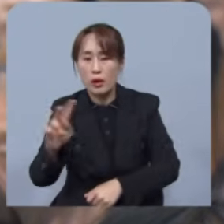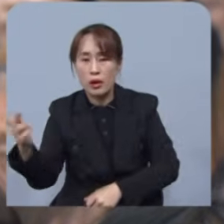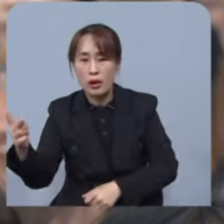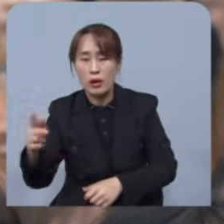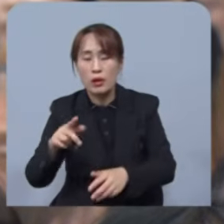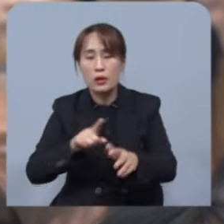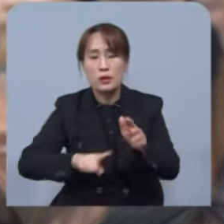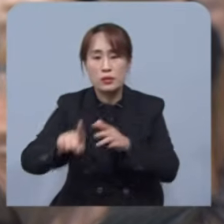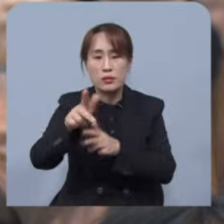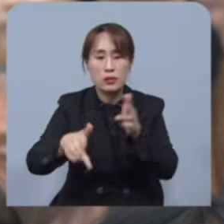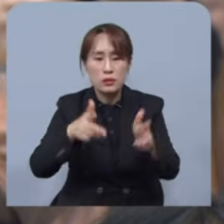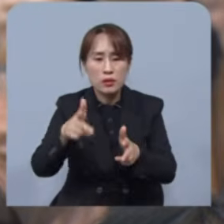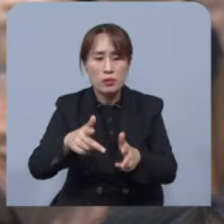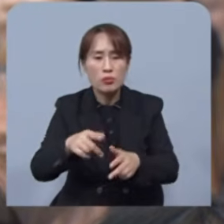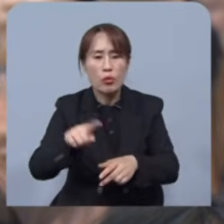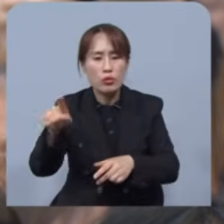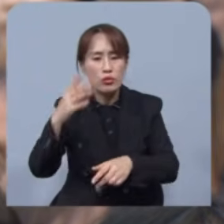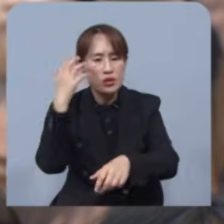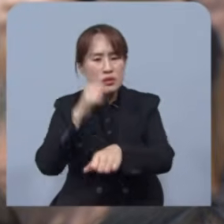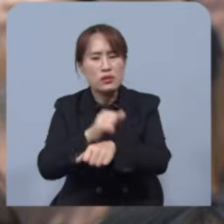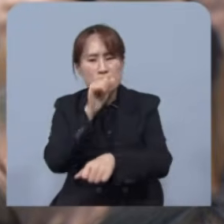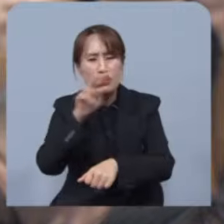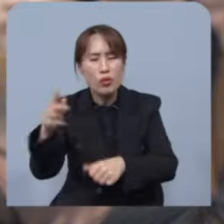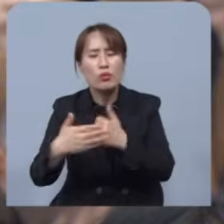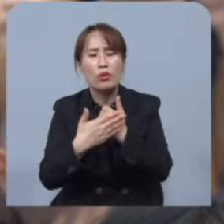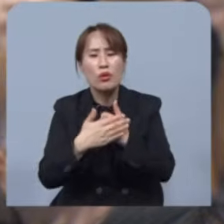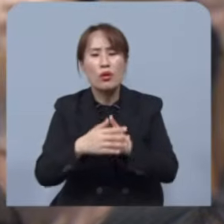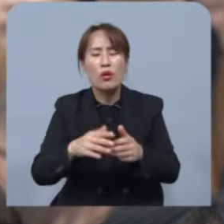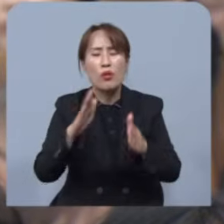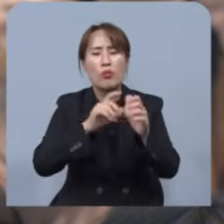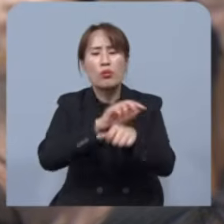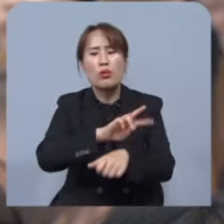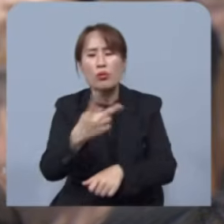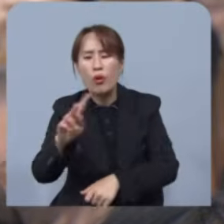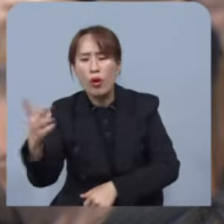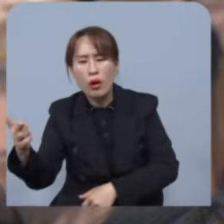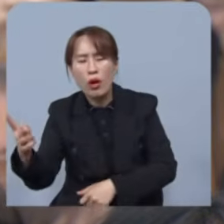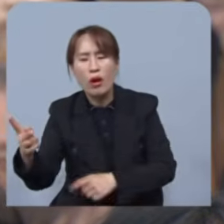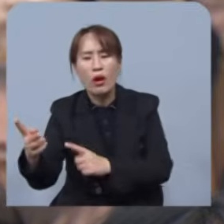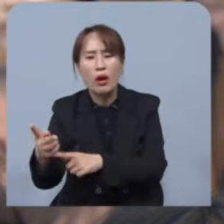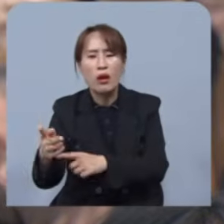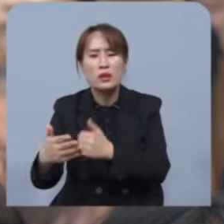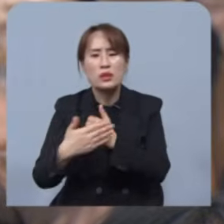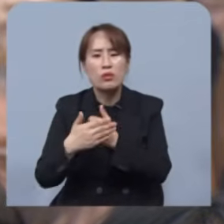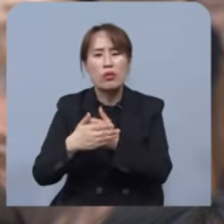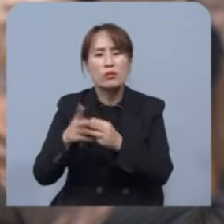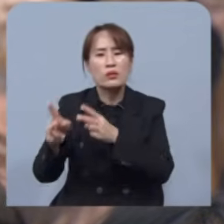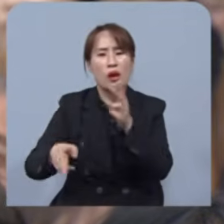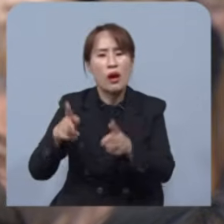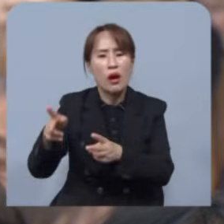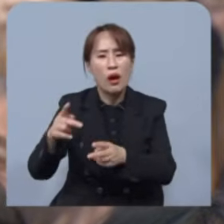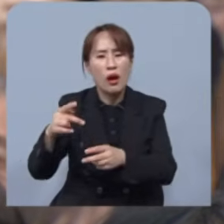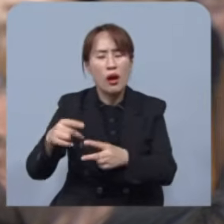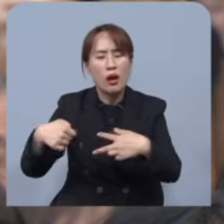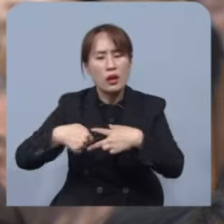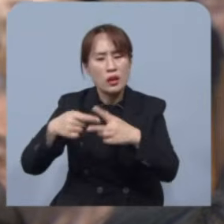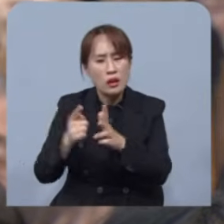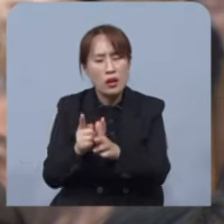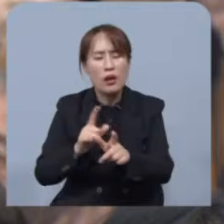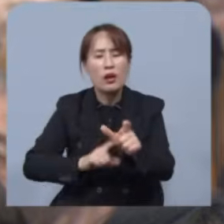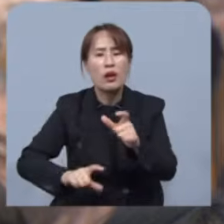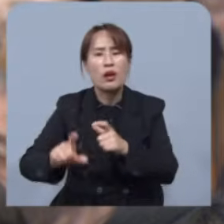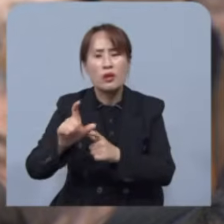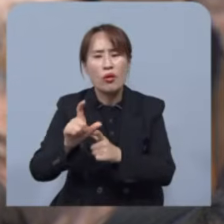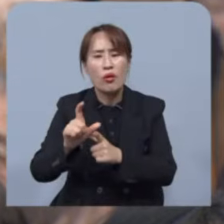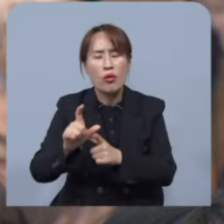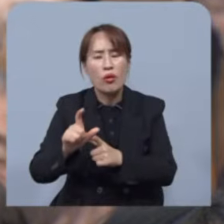첨단 산업은 이해도가 좀 있어야 되는데 그 로테이션을 도는 과정에서 지원 사업이나 이런 부분에 있어서 이해도를 높이는 데